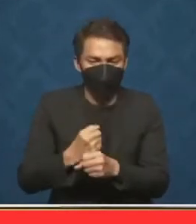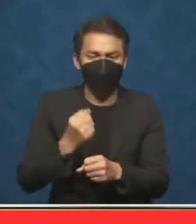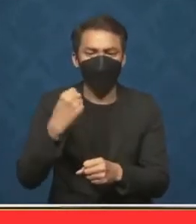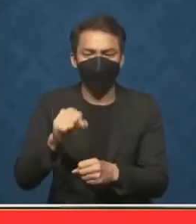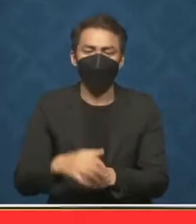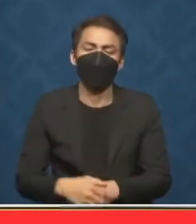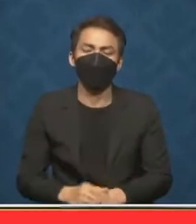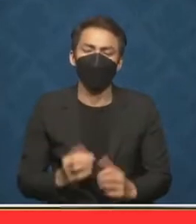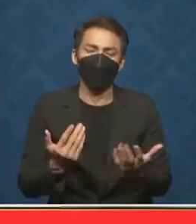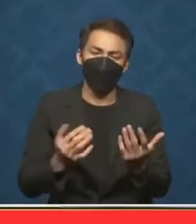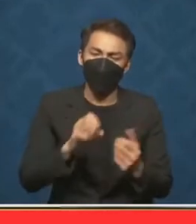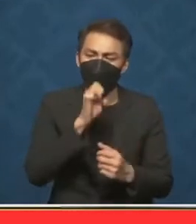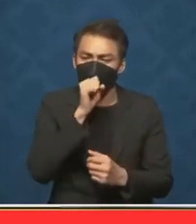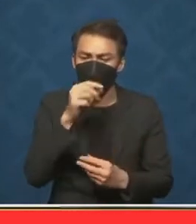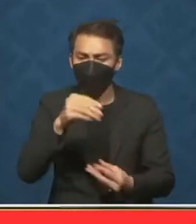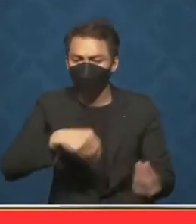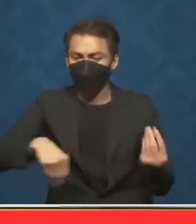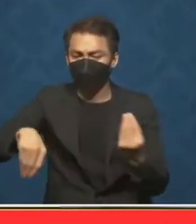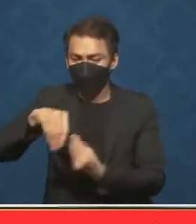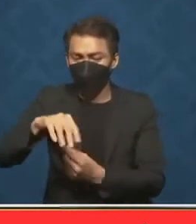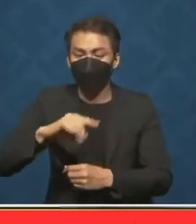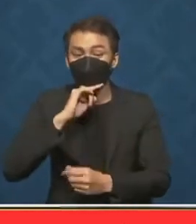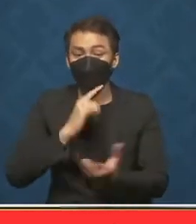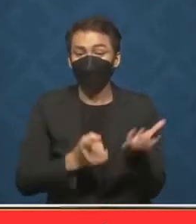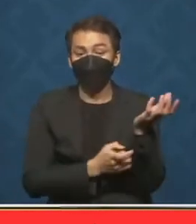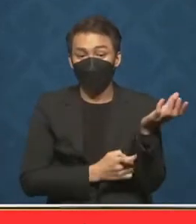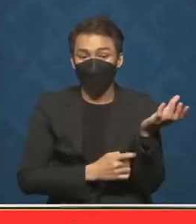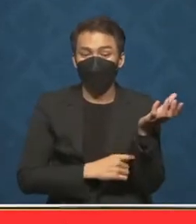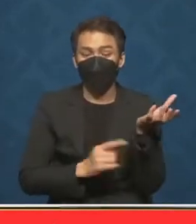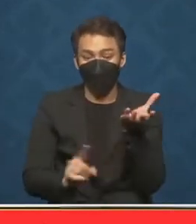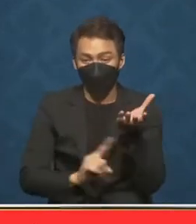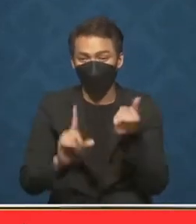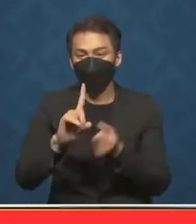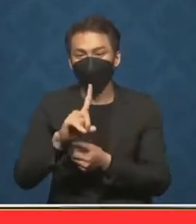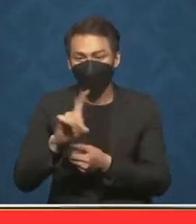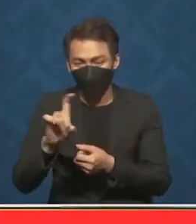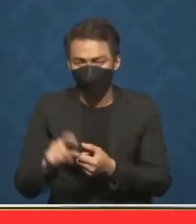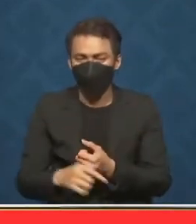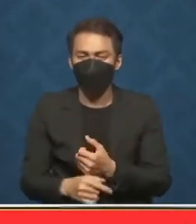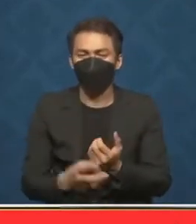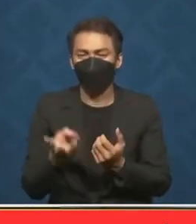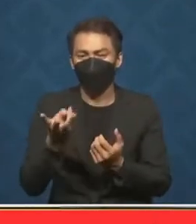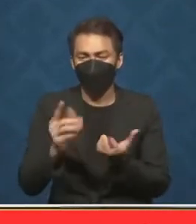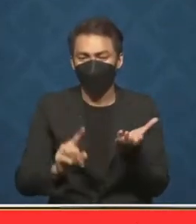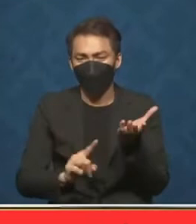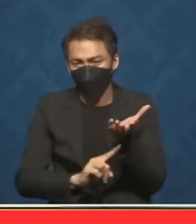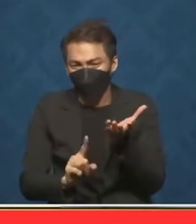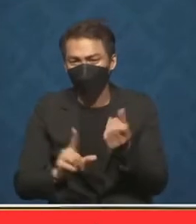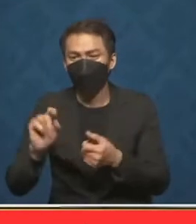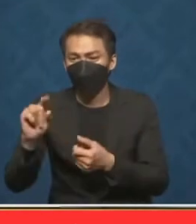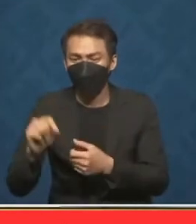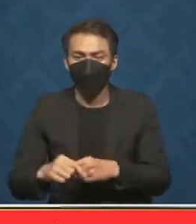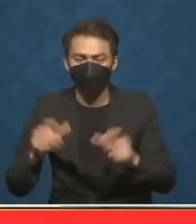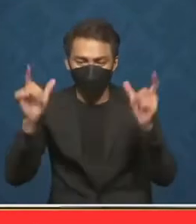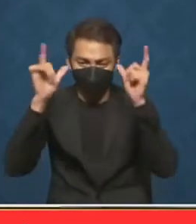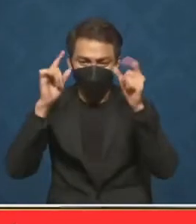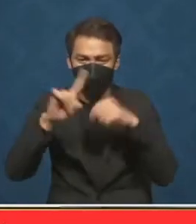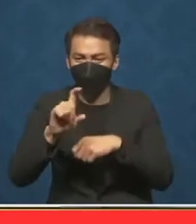ท่ประทานก็ลองชดดูนะครัวาถ้าอย่างโลละ 100นะครับข้าวโละ 20 บาทวักกีโลละ 120